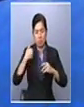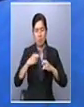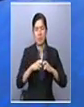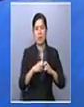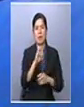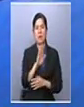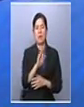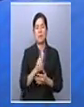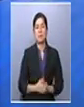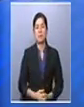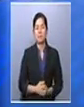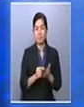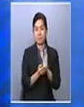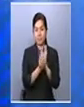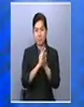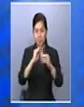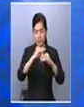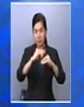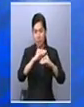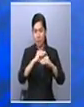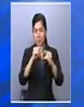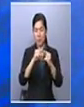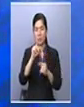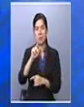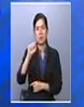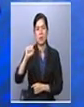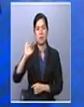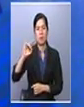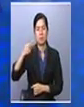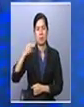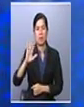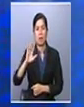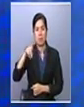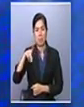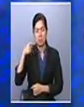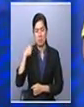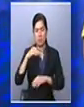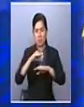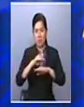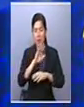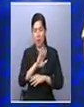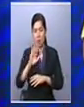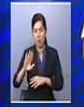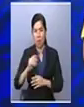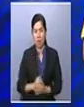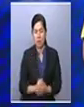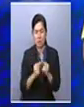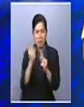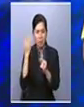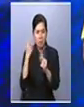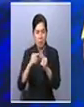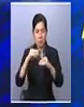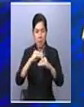ค่ะหลังจากที่ปรับเพิ่มขึ้นเพียงแค่ 185,000 ตำแหน่งเท่านั้นจากเดือนก่อนหน้านะคะที่ปรับเพิ่มขึ้นสูง